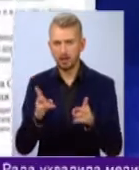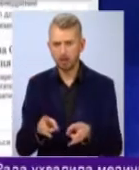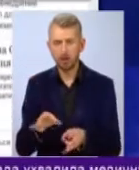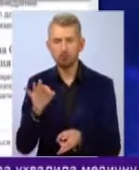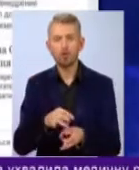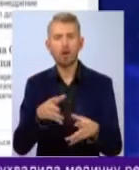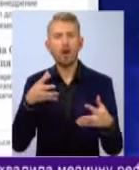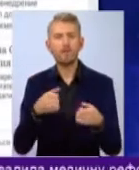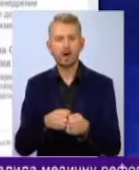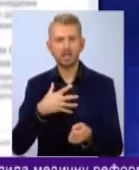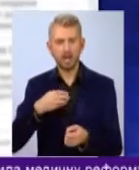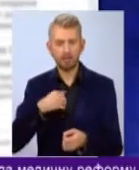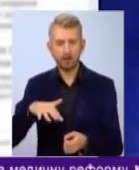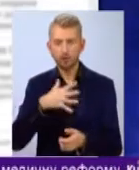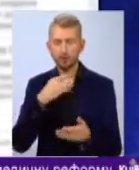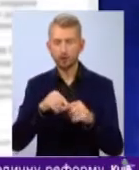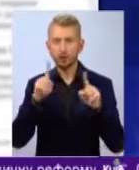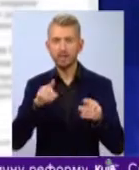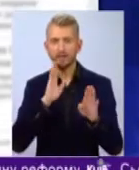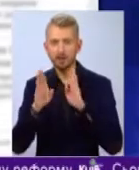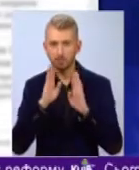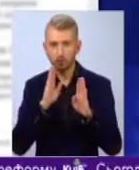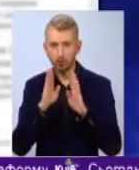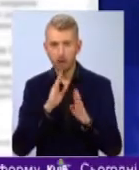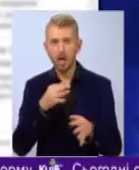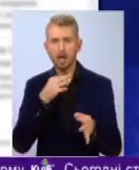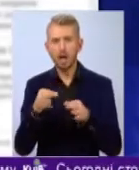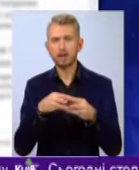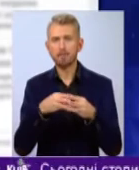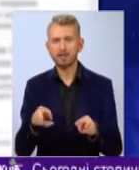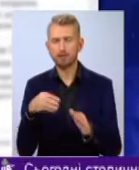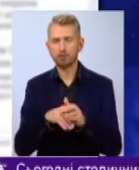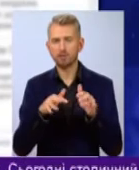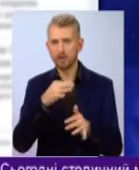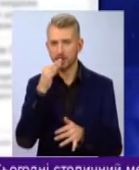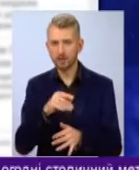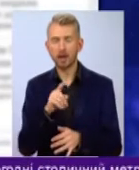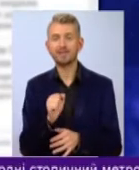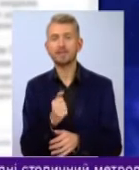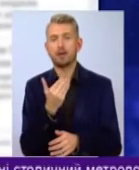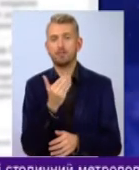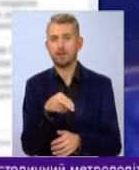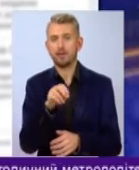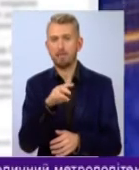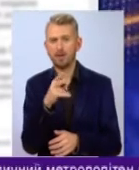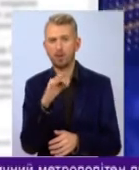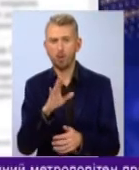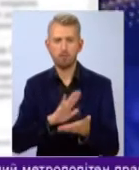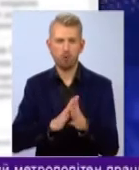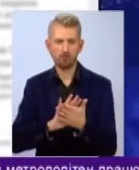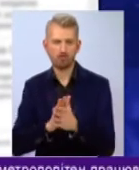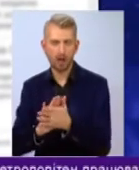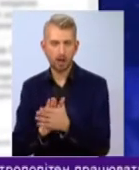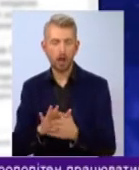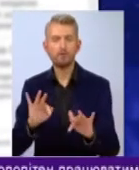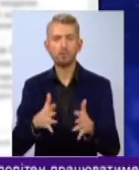на Львівщині, на своїй сторінці у Фейсбуці радник міністра внутрішніх справ зазначив, що за Демінського, цитую, «порішали», а у випадку